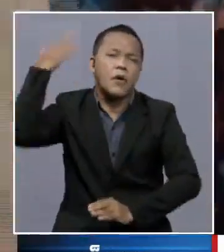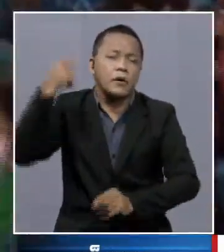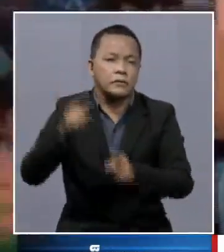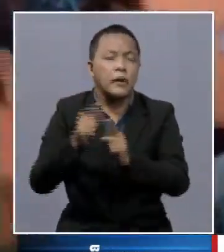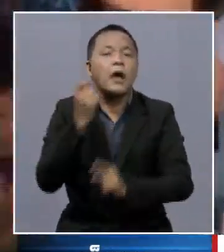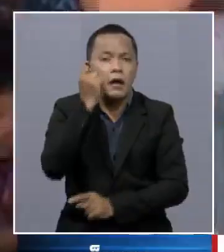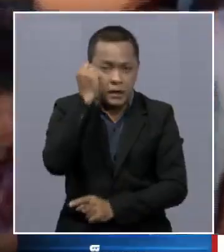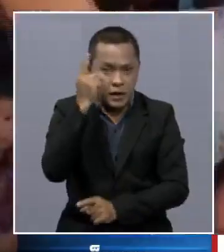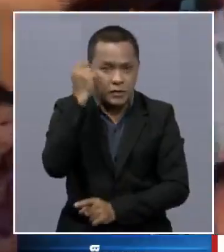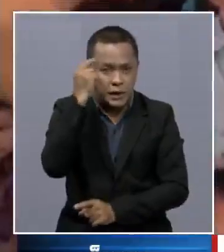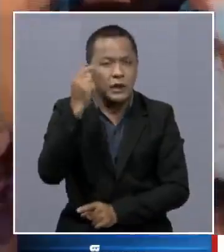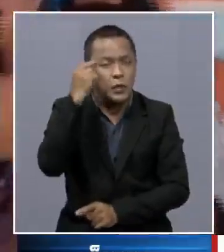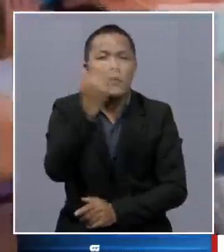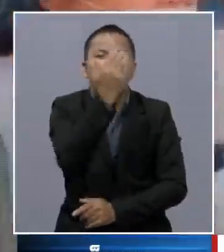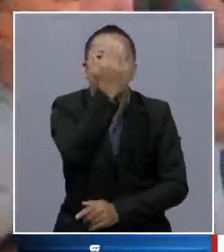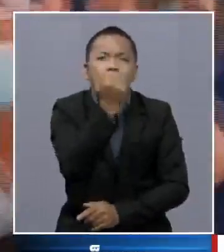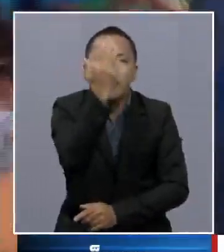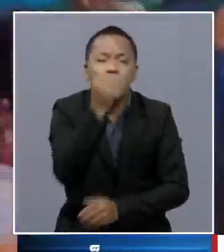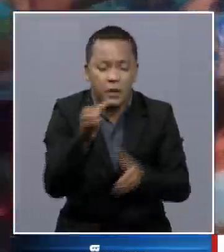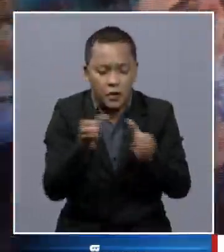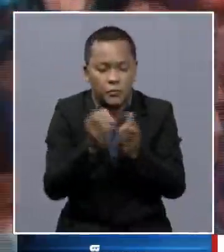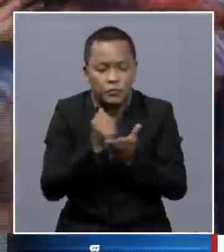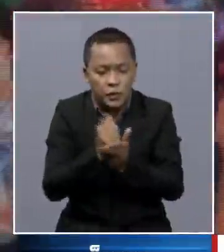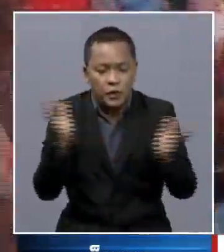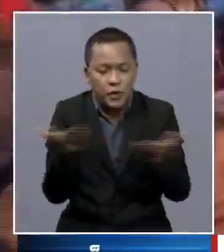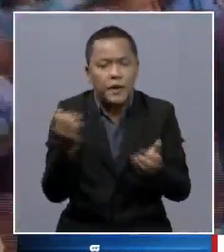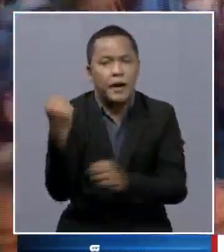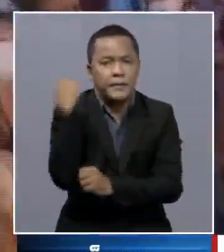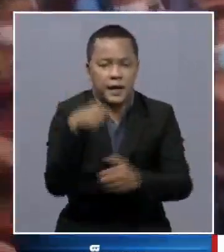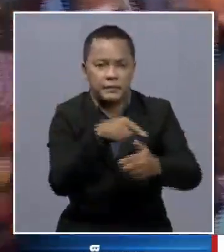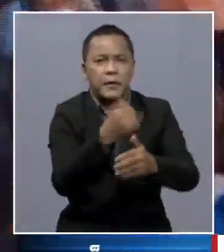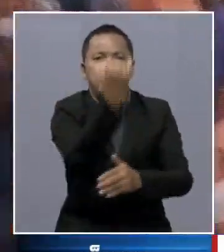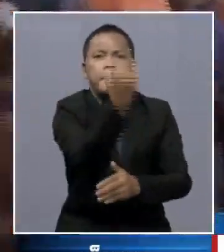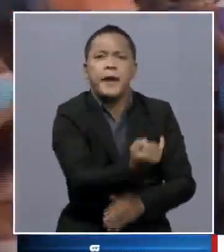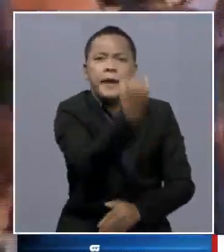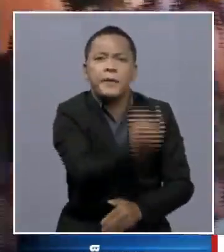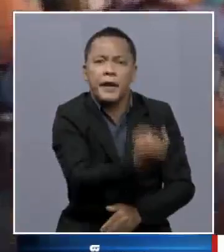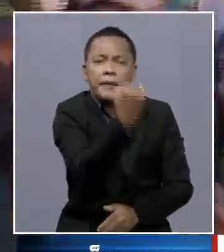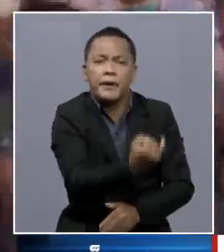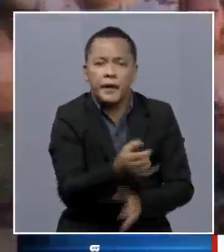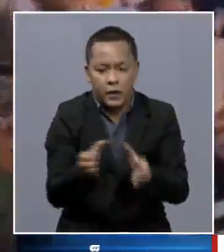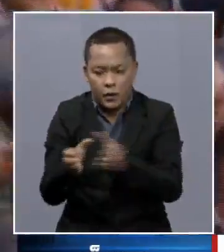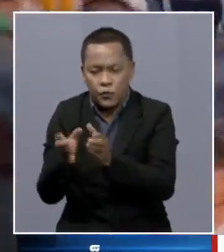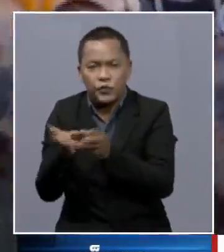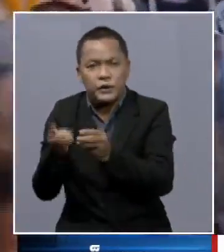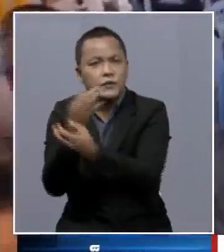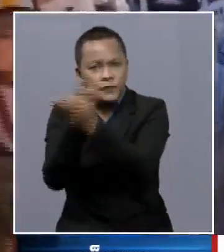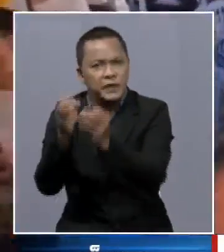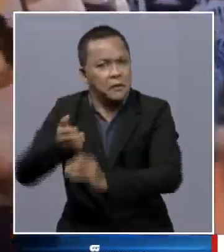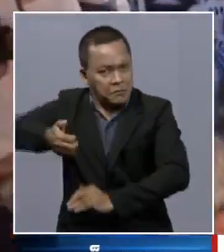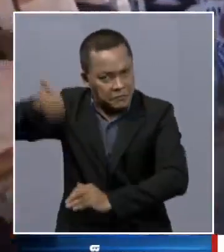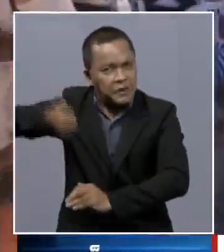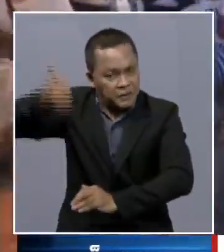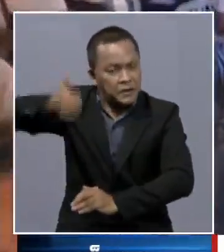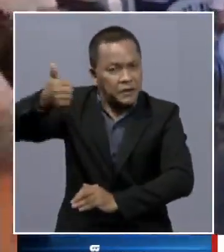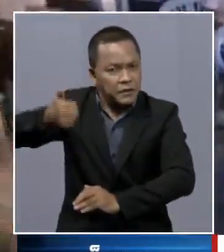ด้วยความเข้าใจอย่ลึกซึ้งว่าทำไมพักที่สนับสนุนอำนาจนิยมจึงภายแพ้ต่พักที่เป็แนวทางเสรีประชาที่ป